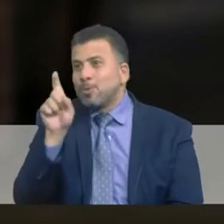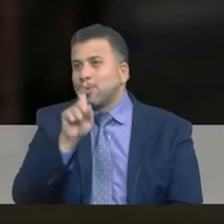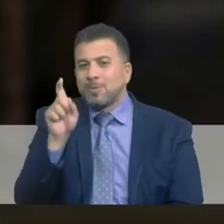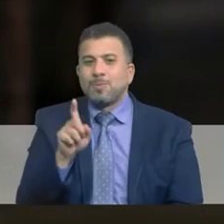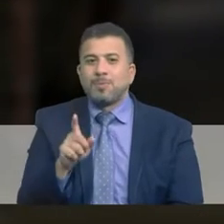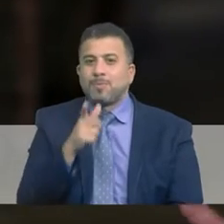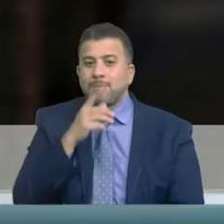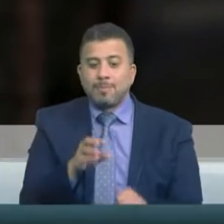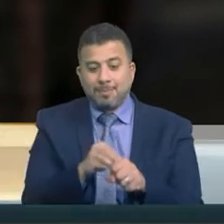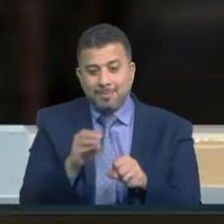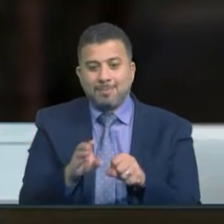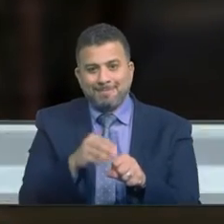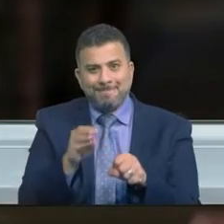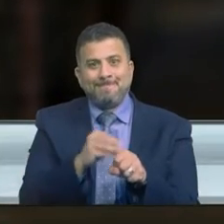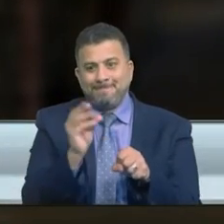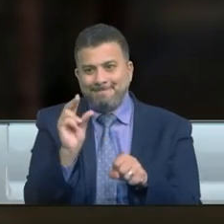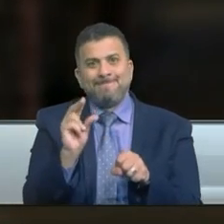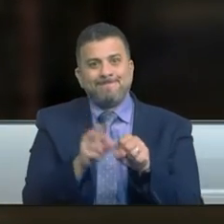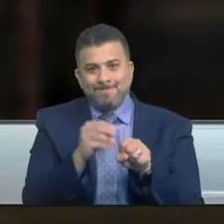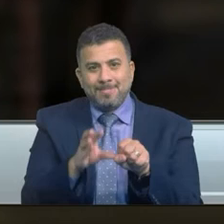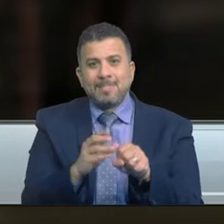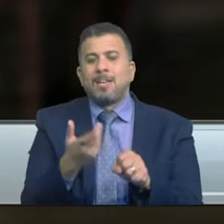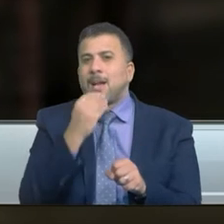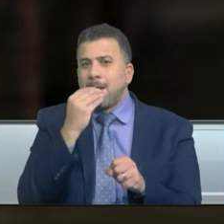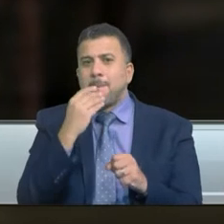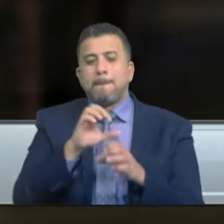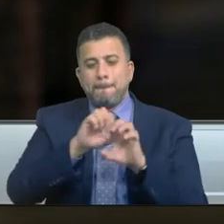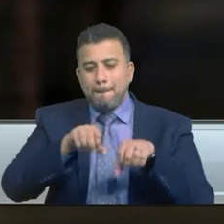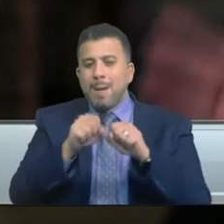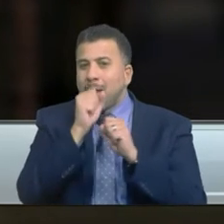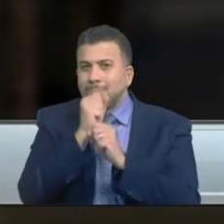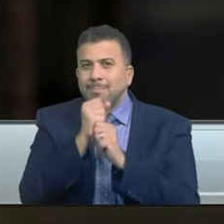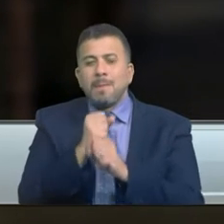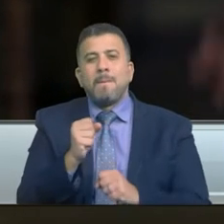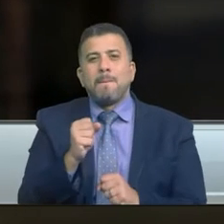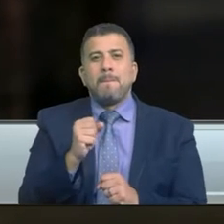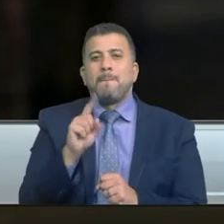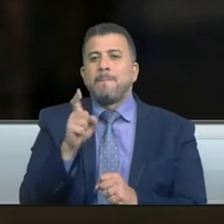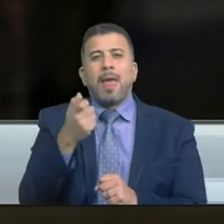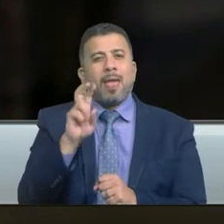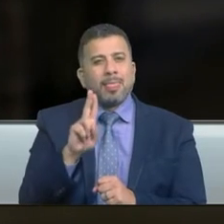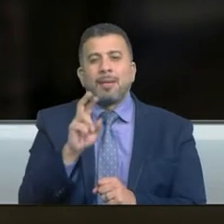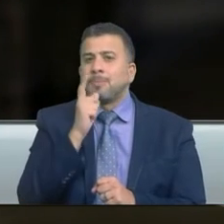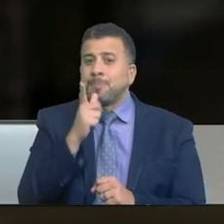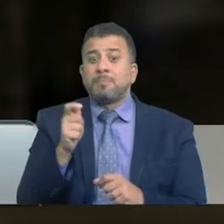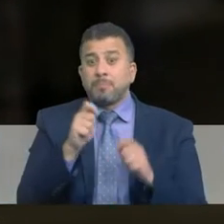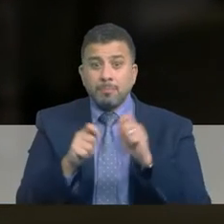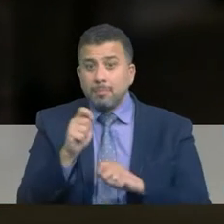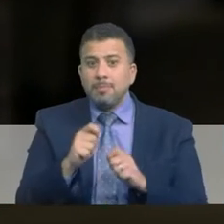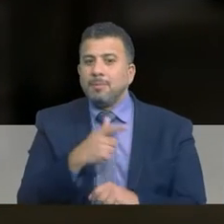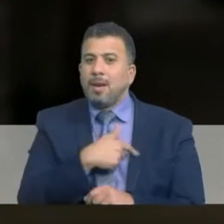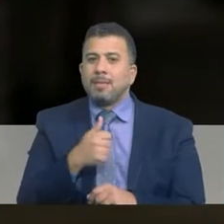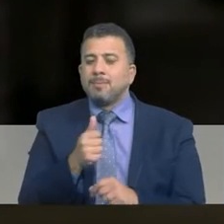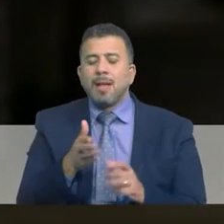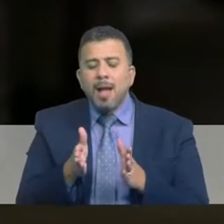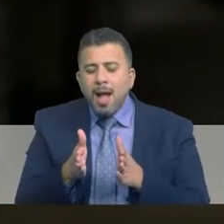جربت القيمات وبراتة، وايد أشياء وايد لذيذة، وبعد التصميم وايد حلو، والاسم